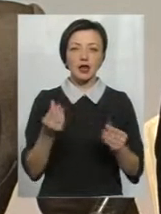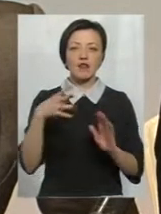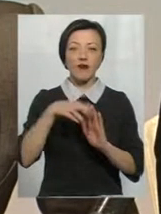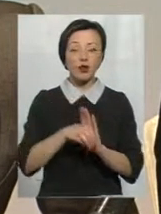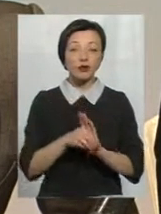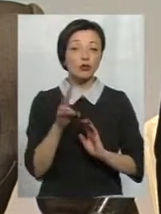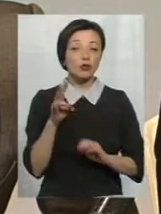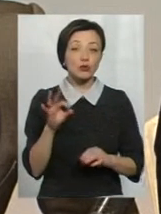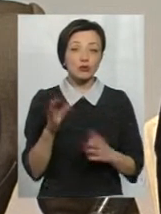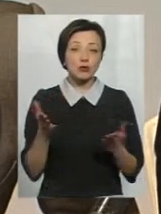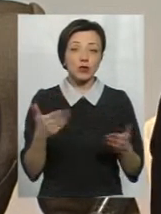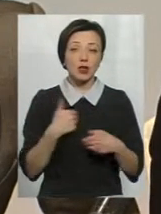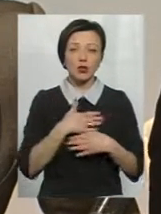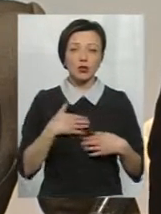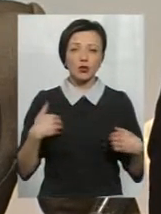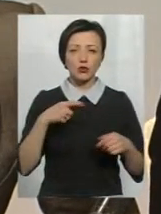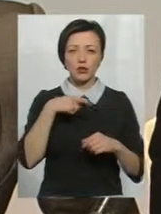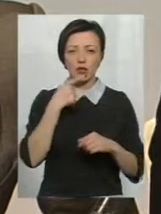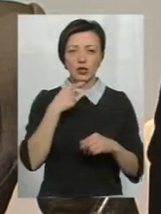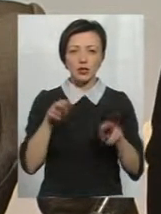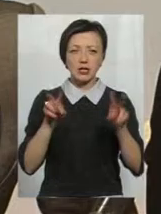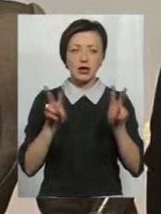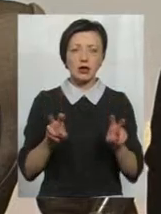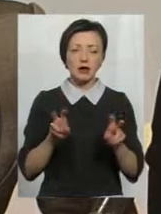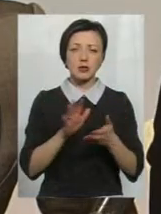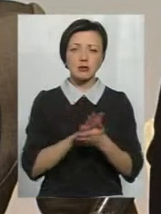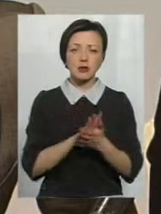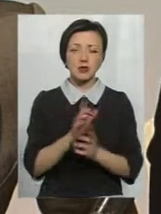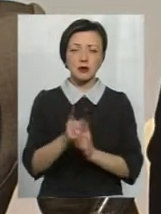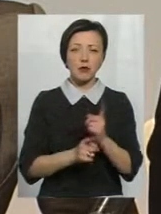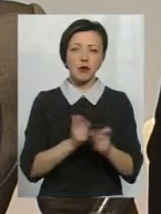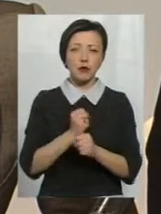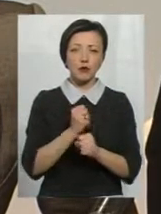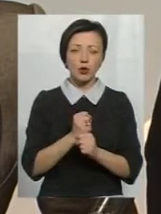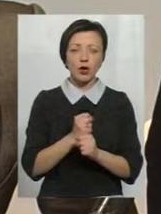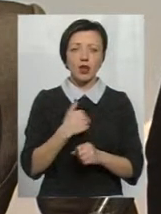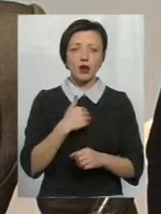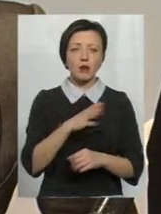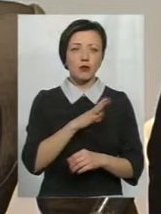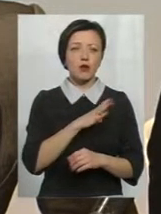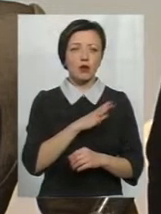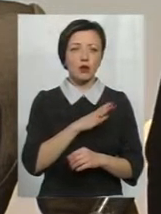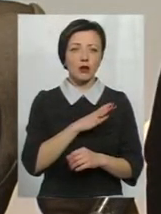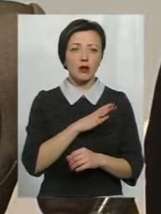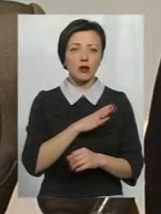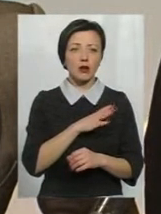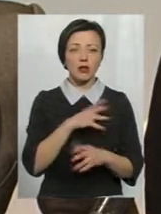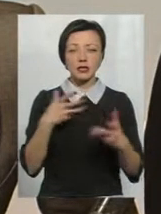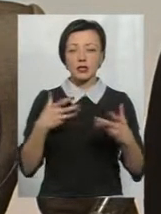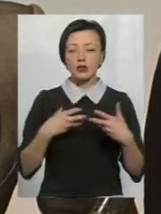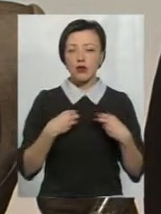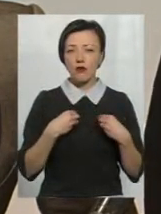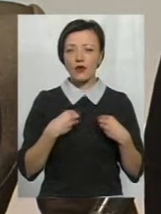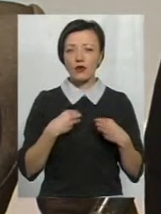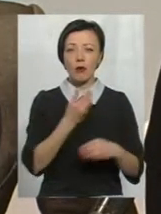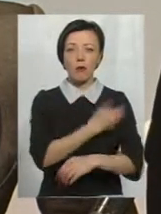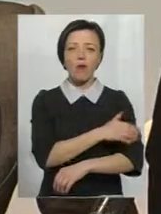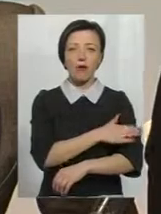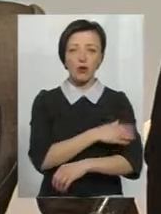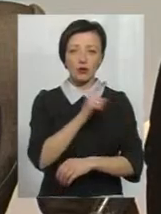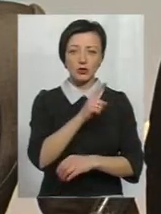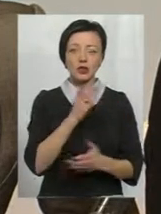Ну, я не хочу говорити на тему сміттєпереробного, тому що я була зачарована Польщею, їхніми сміттєпереробними, які